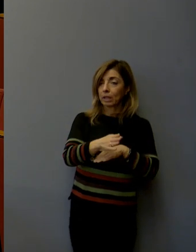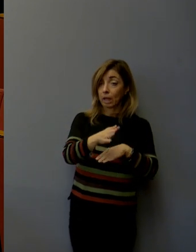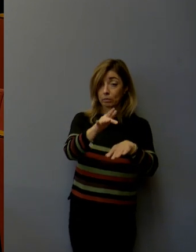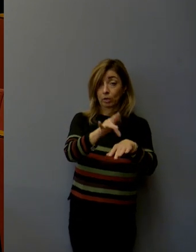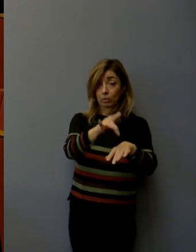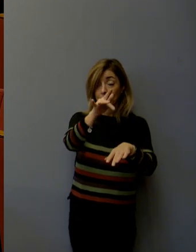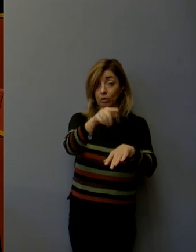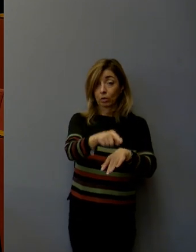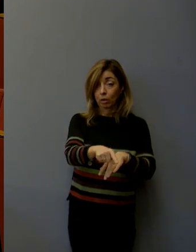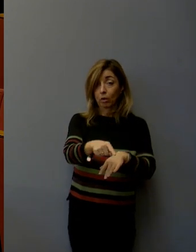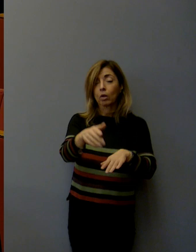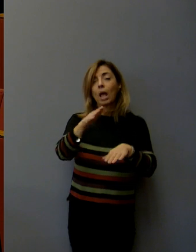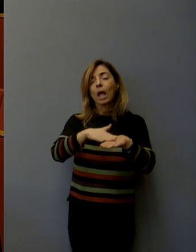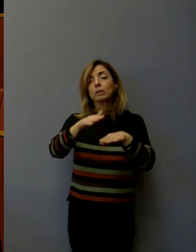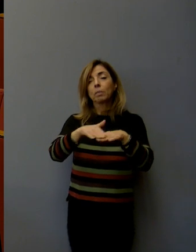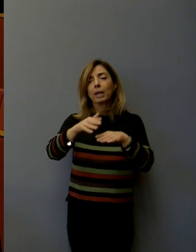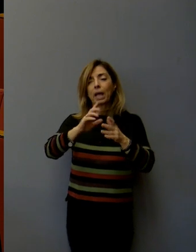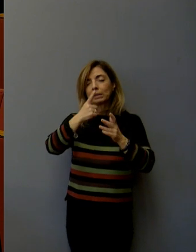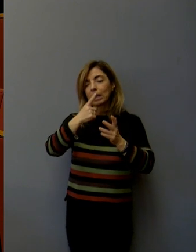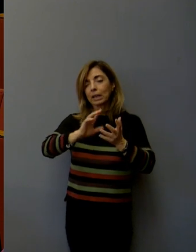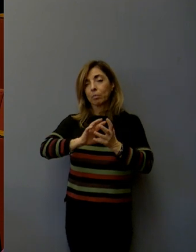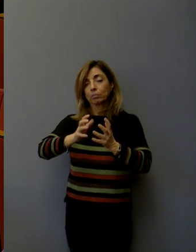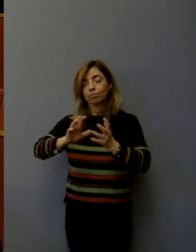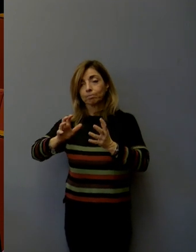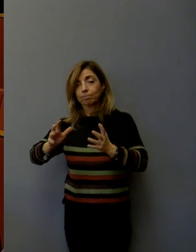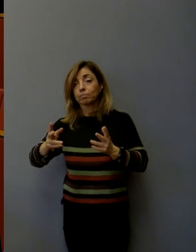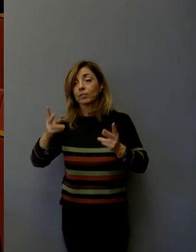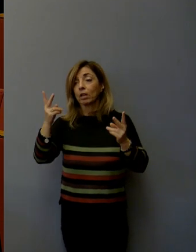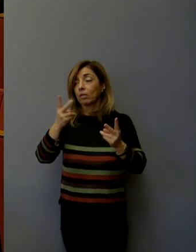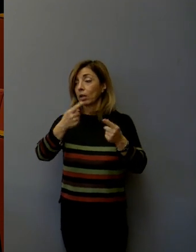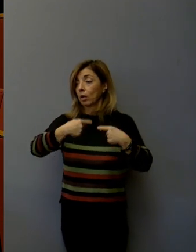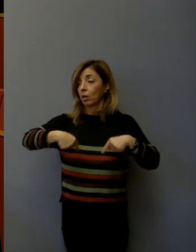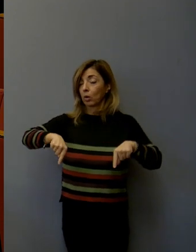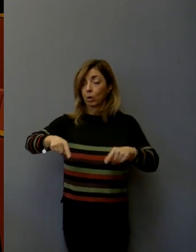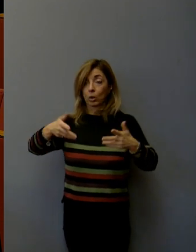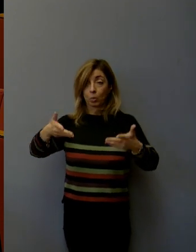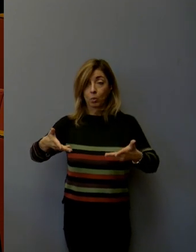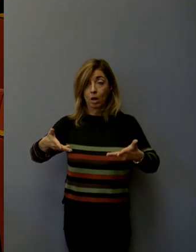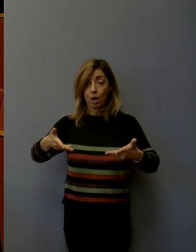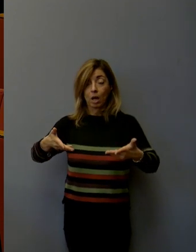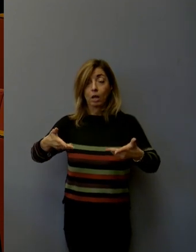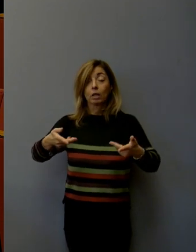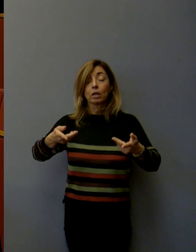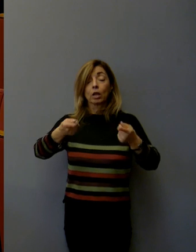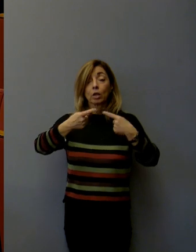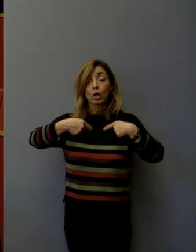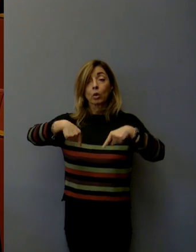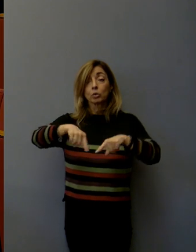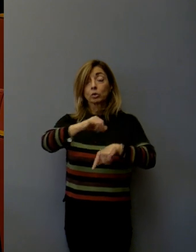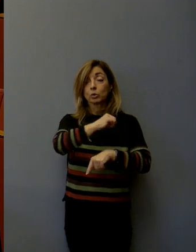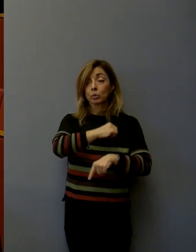le esperienze a più livelli Perché chiaramente Noi siamo qua nella sede del consiglio comunale ma sappiamo che lo